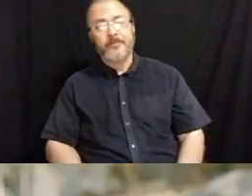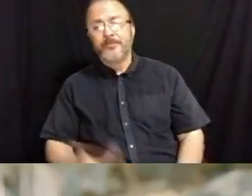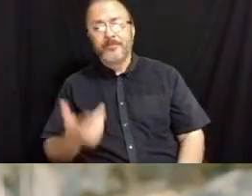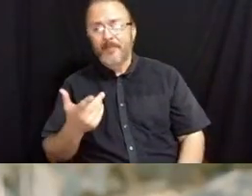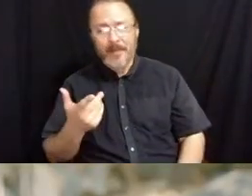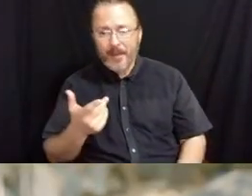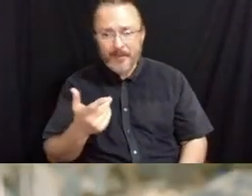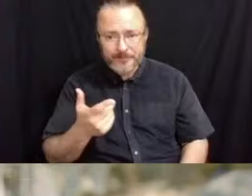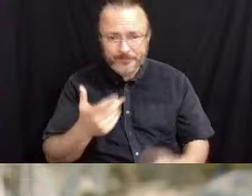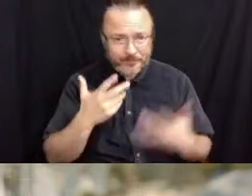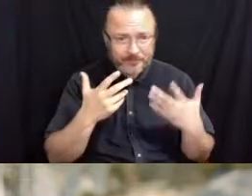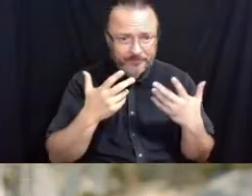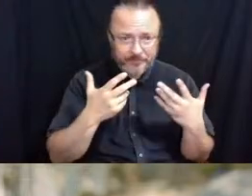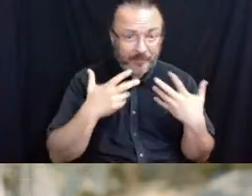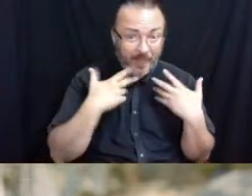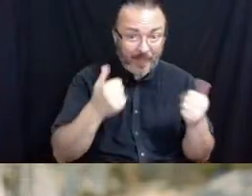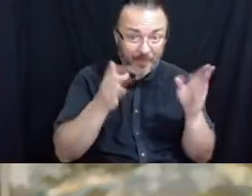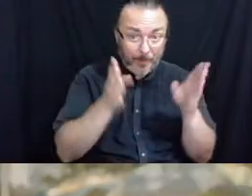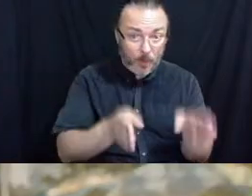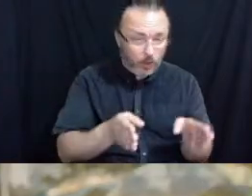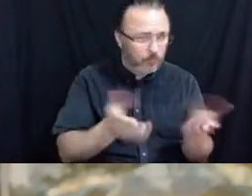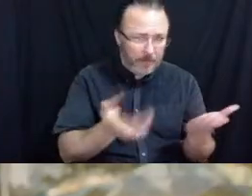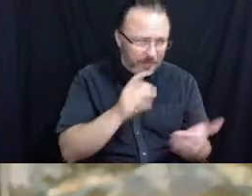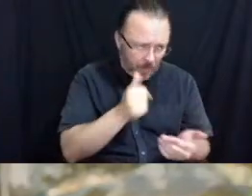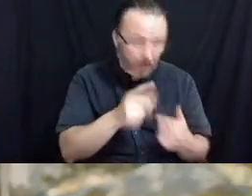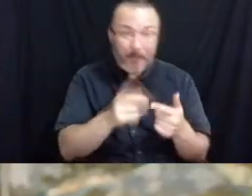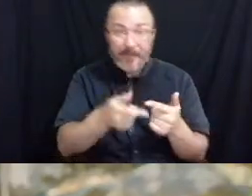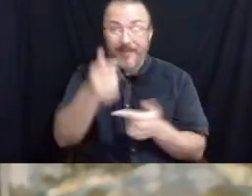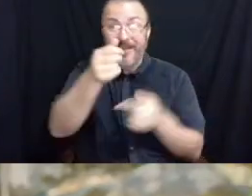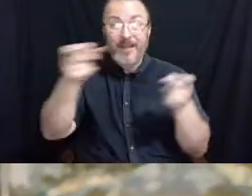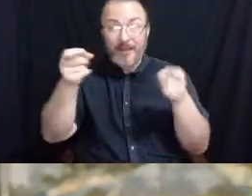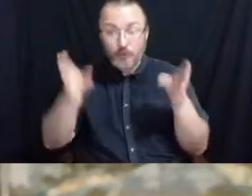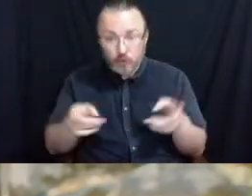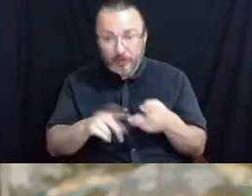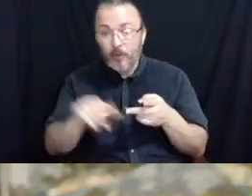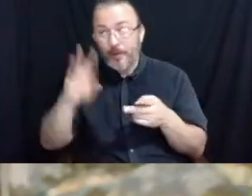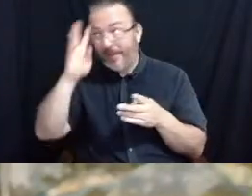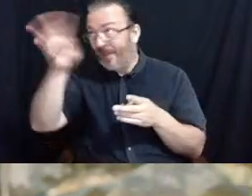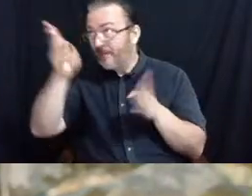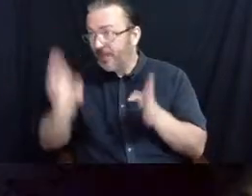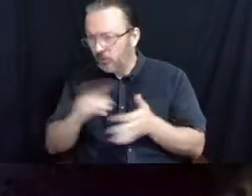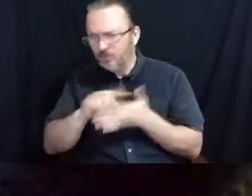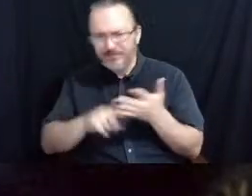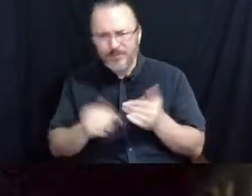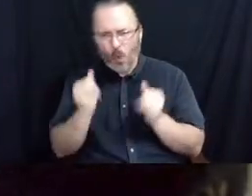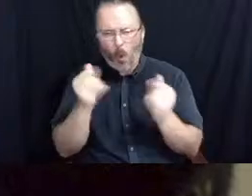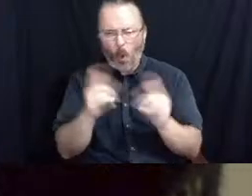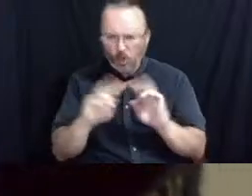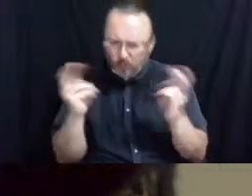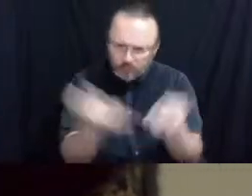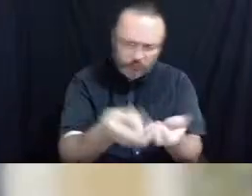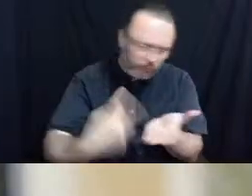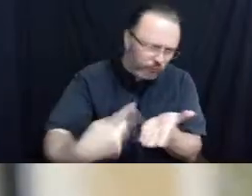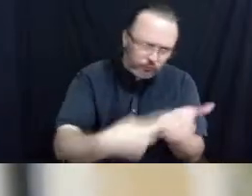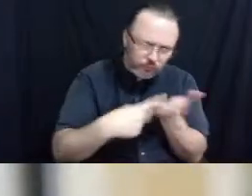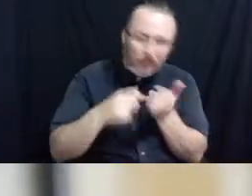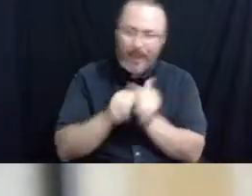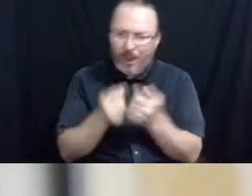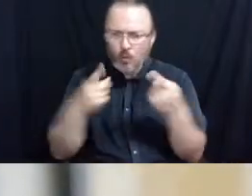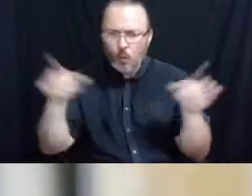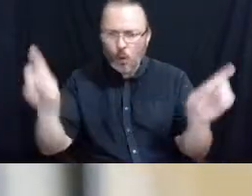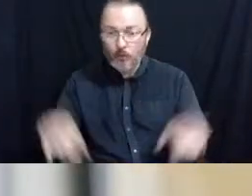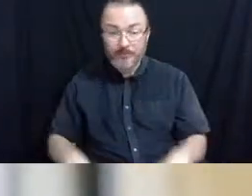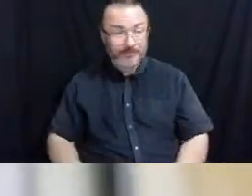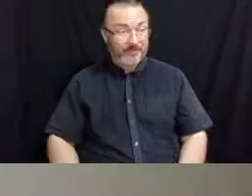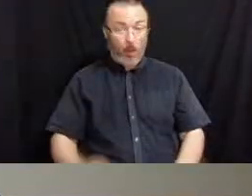pas forcément un spécialiste de la santé, vous êtes peut-être un administrateur ou un innovateur, mais tous peuvent collaborer pour que les choses fonctionnent bien. La